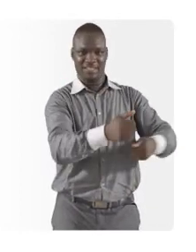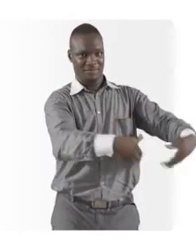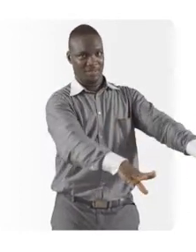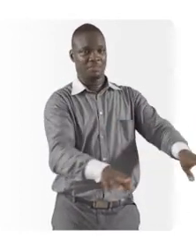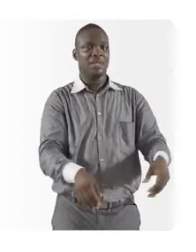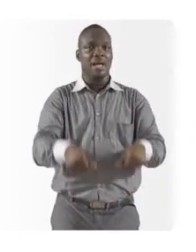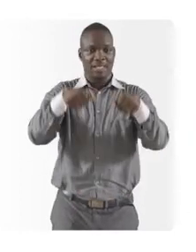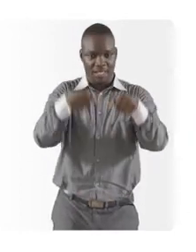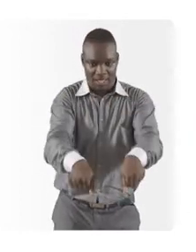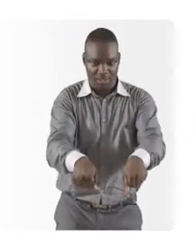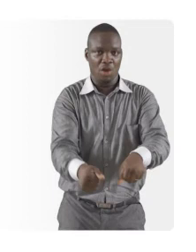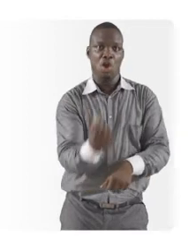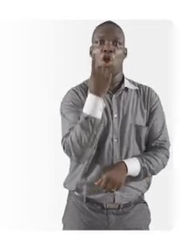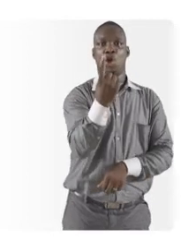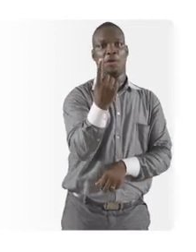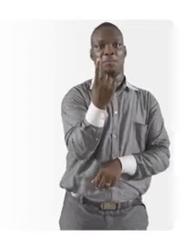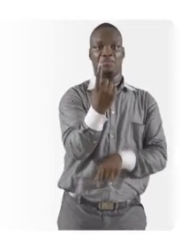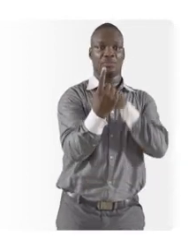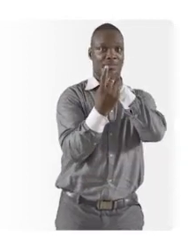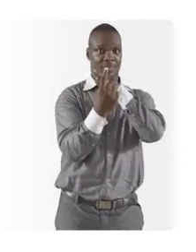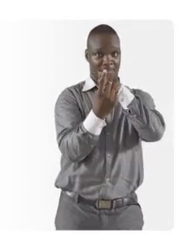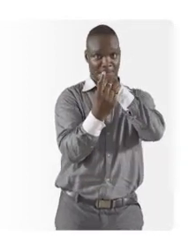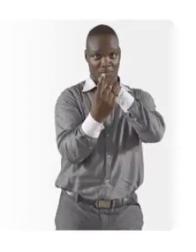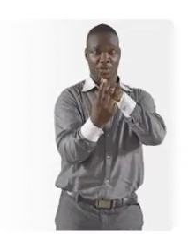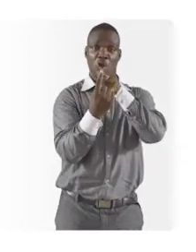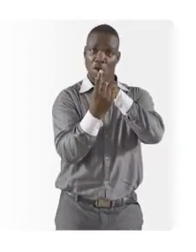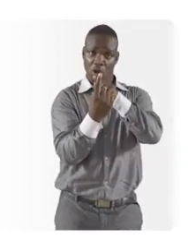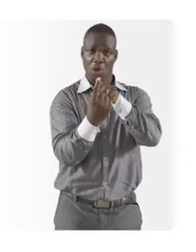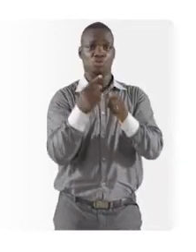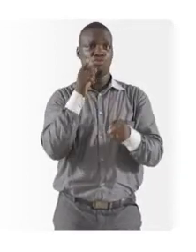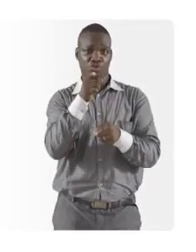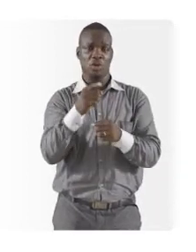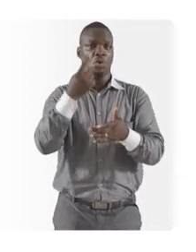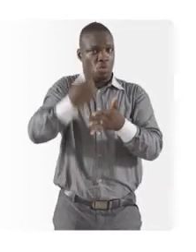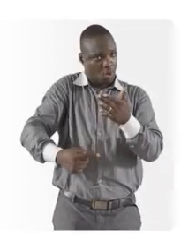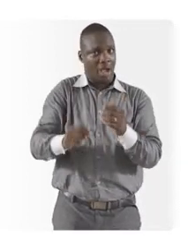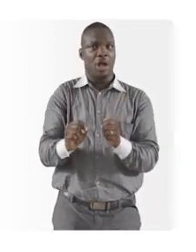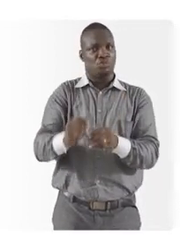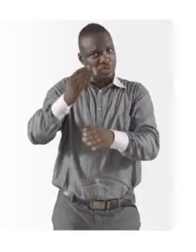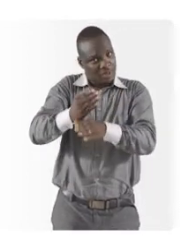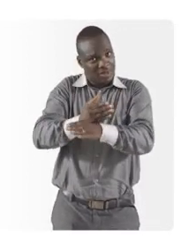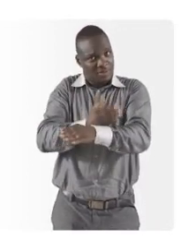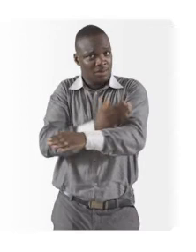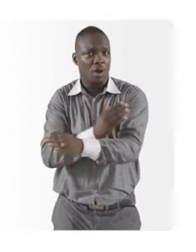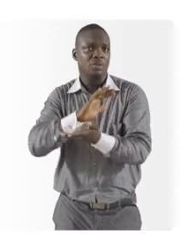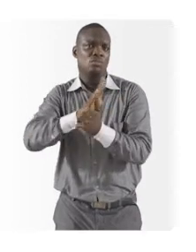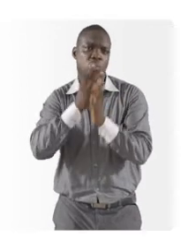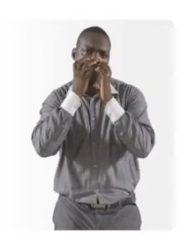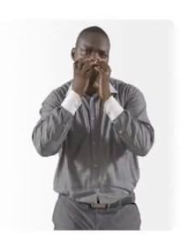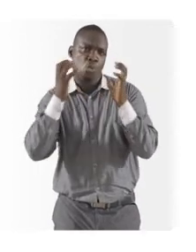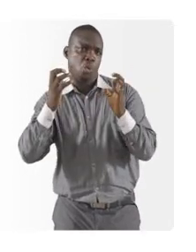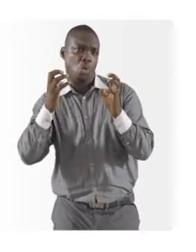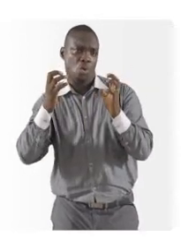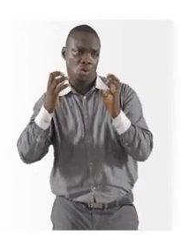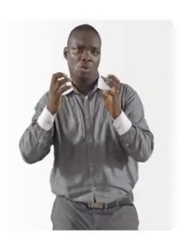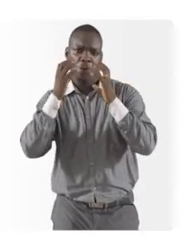vont dégénérer. Et la seule macrospore restante va grossir et prendre le nom